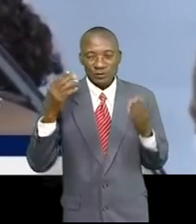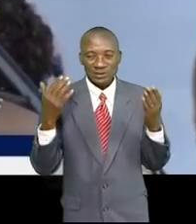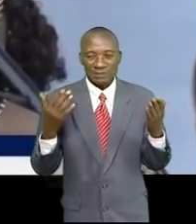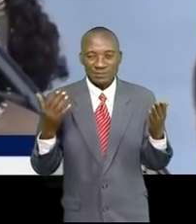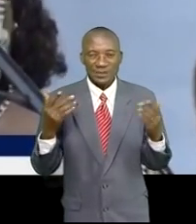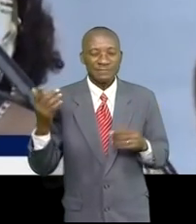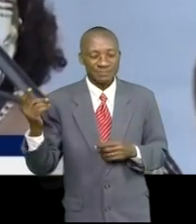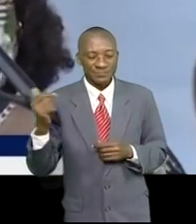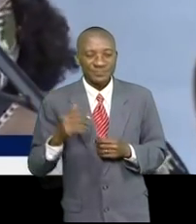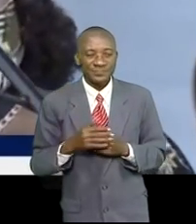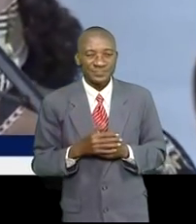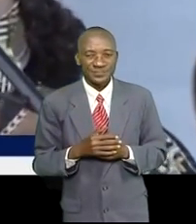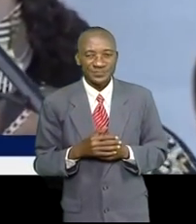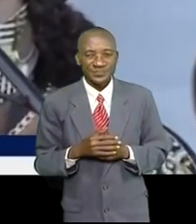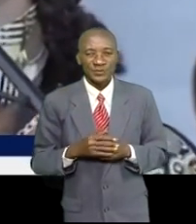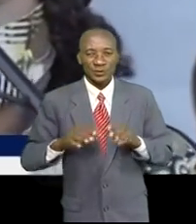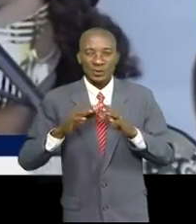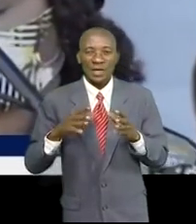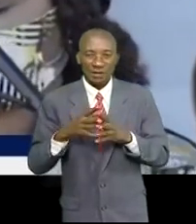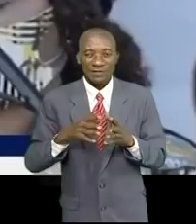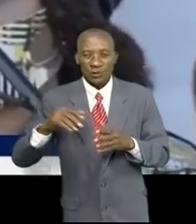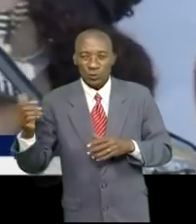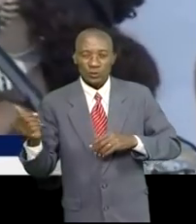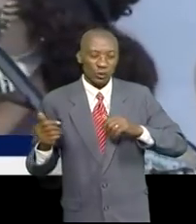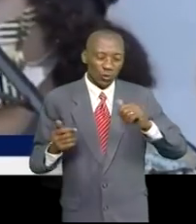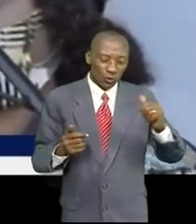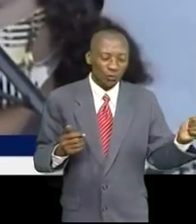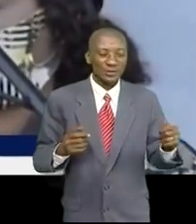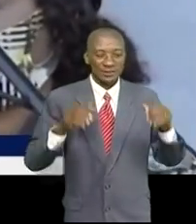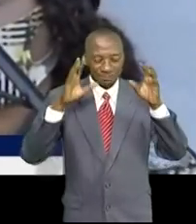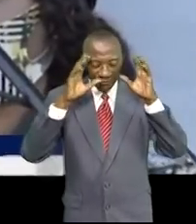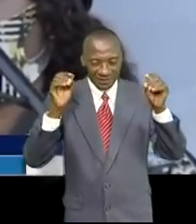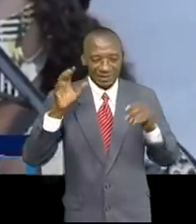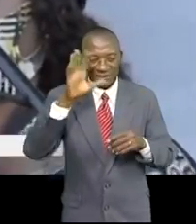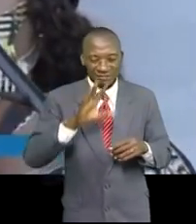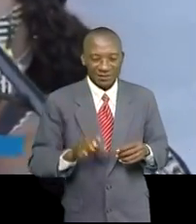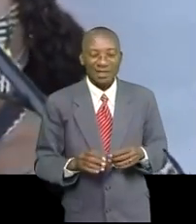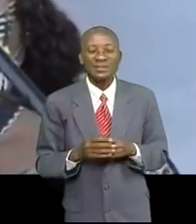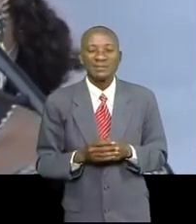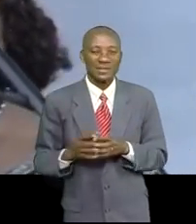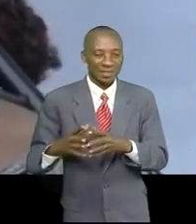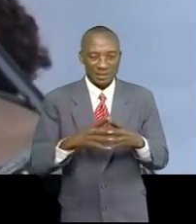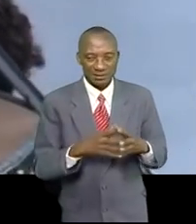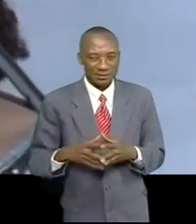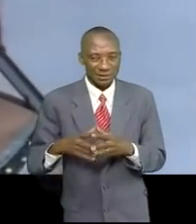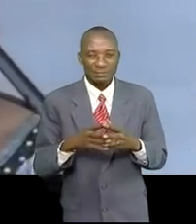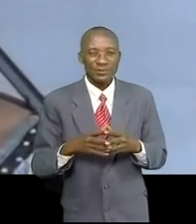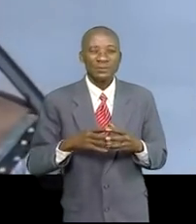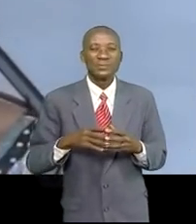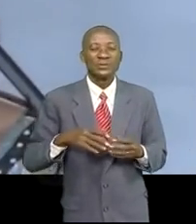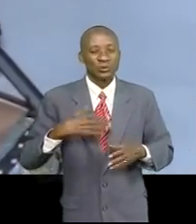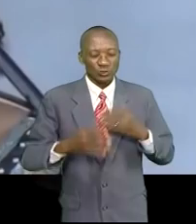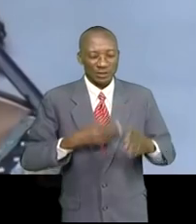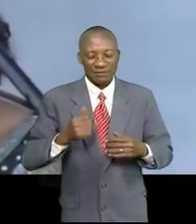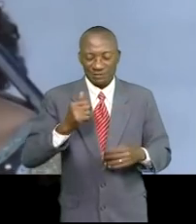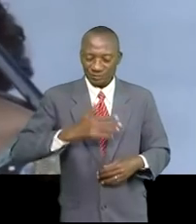pères ont en effet relevé les défis tant internes qu'externes, persévéré dans leur quête